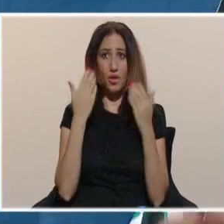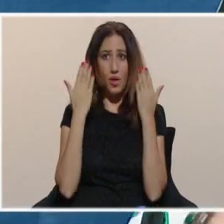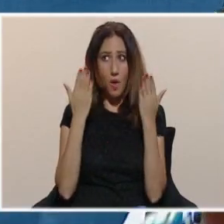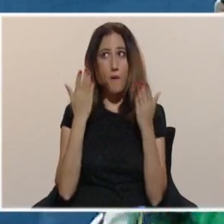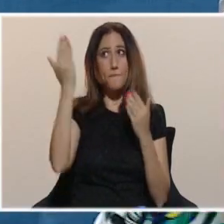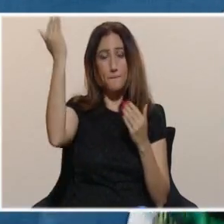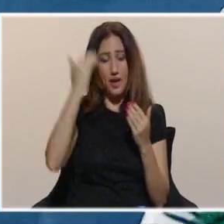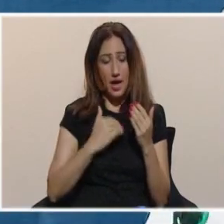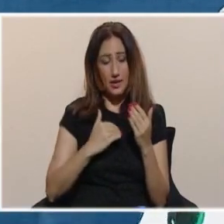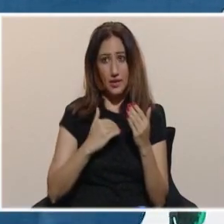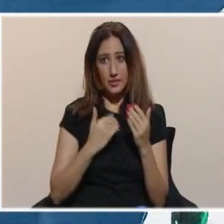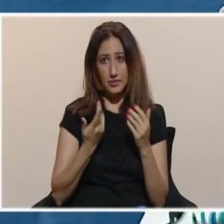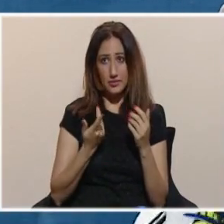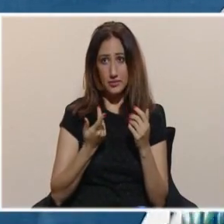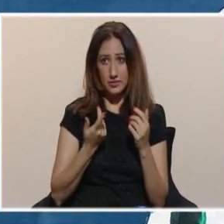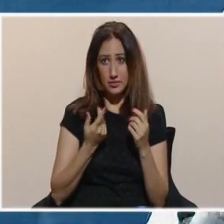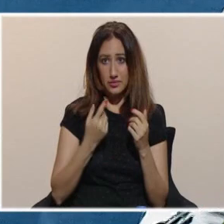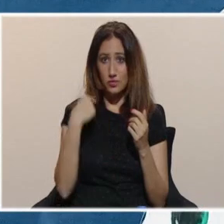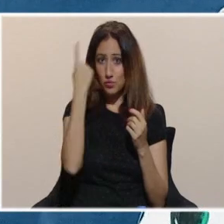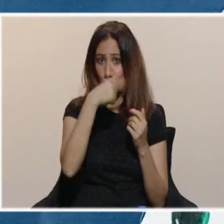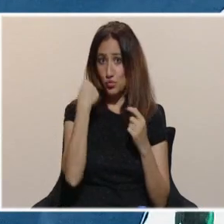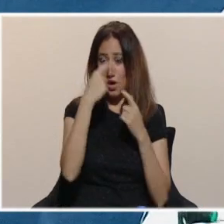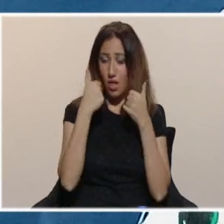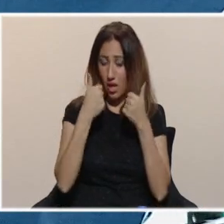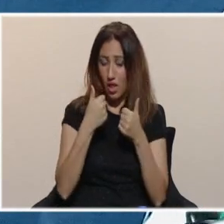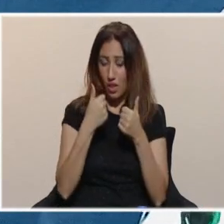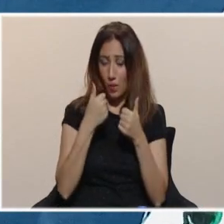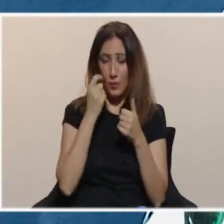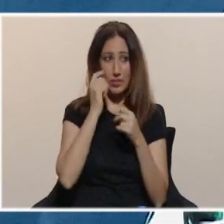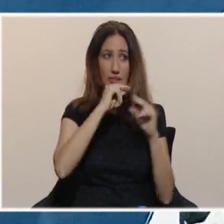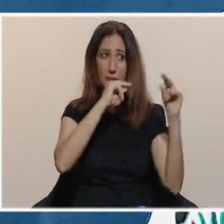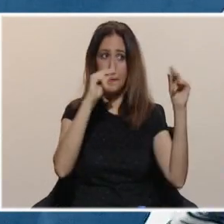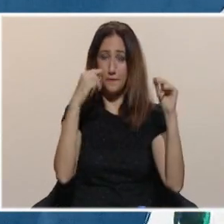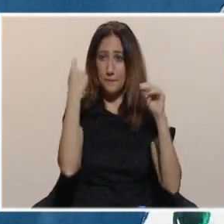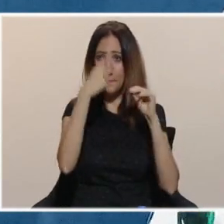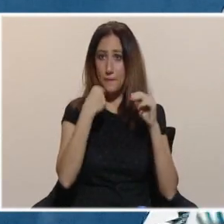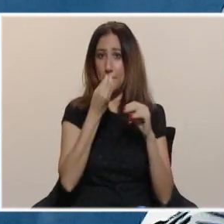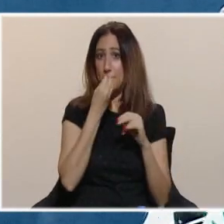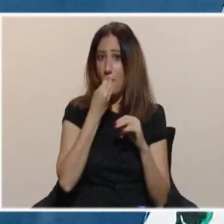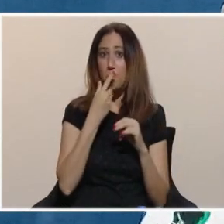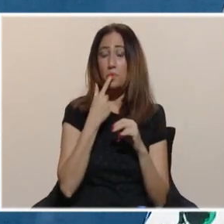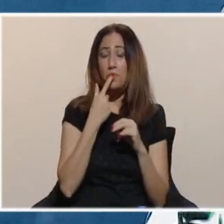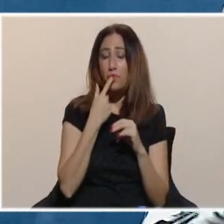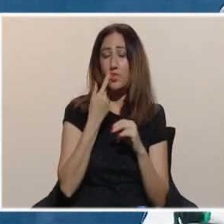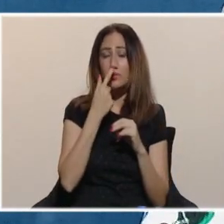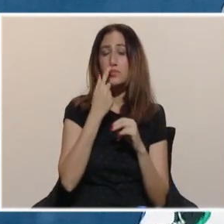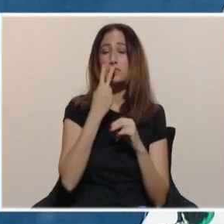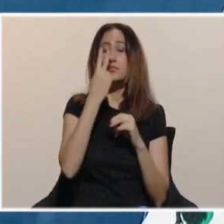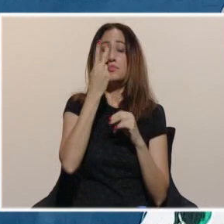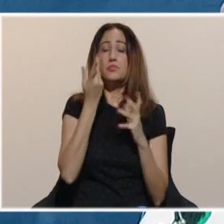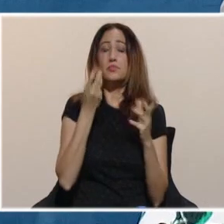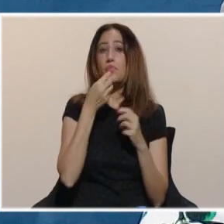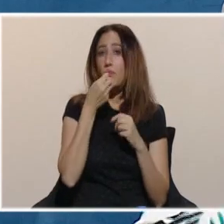أرجع، يا إما أرجع شكلي طبيعي زي بقية الناس وأعرف أكل وأعرف أشام وأعرف